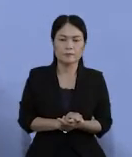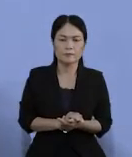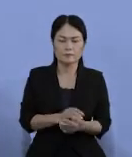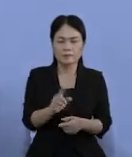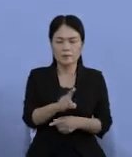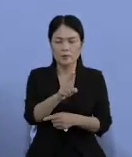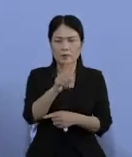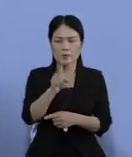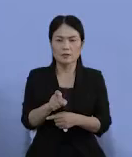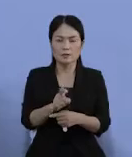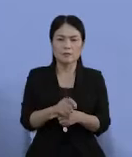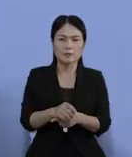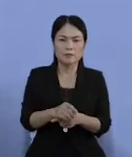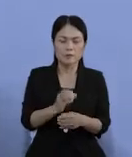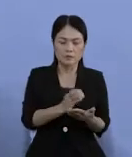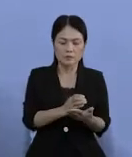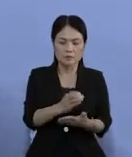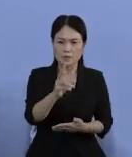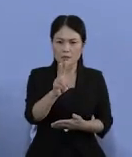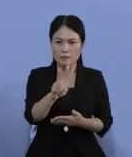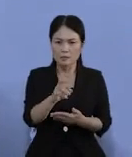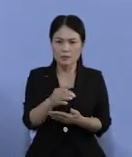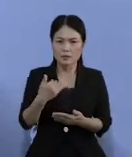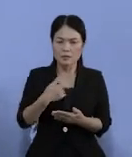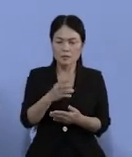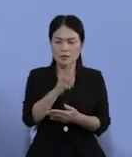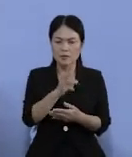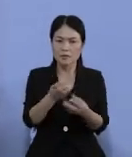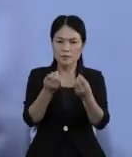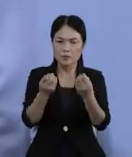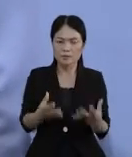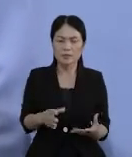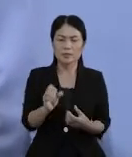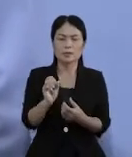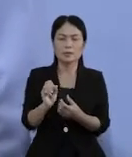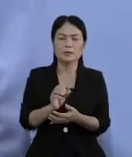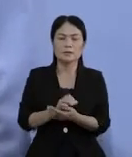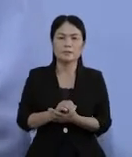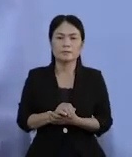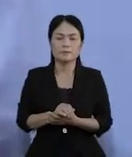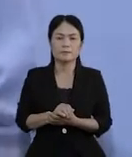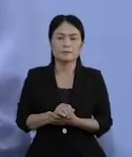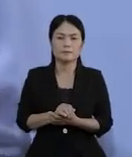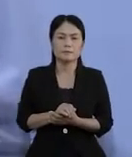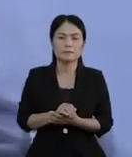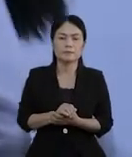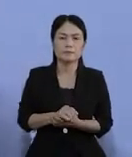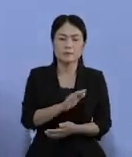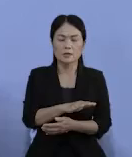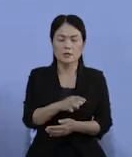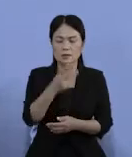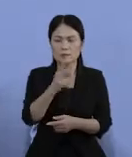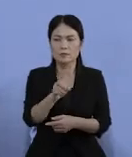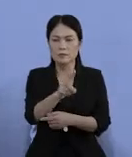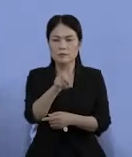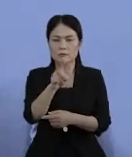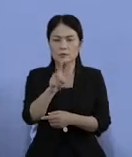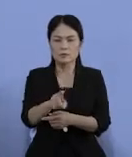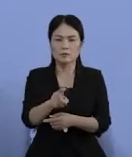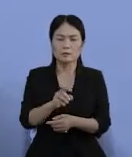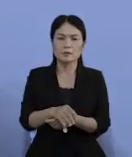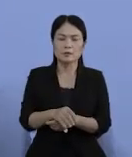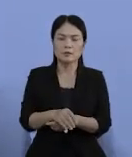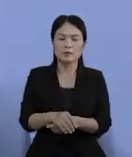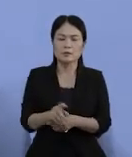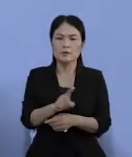Chà, cứ cái xua rộ thả, cầm bông tàng bí nâng miên tức bồn mán, lịt. Con mơ tới lơi xùm nùa.